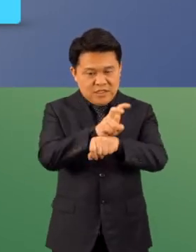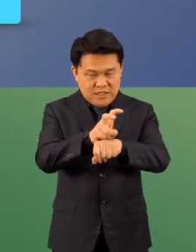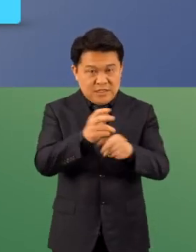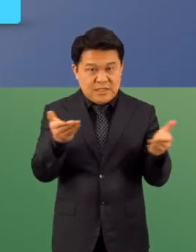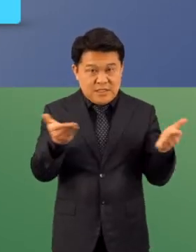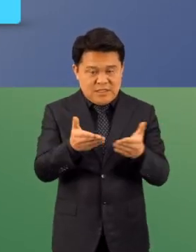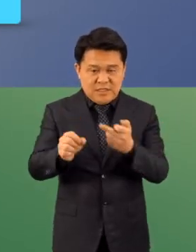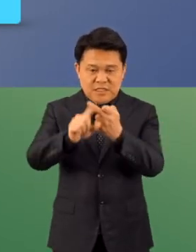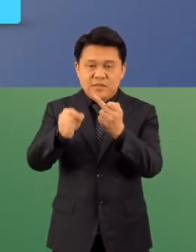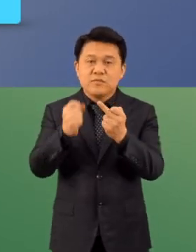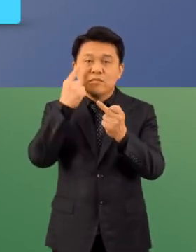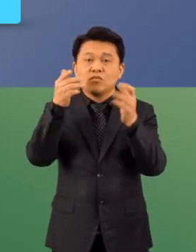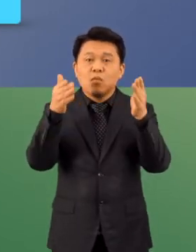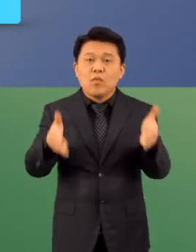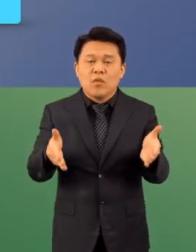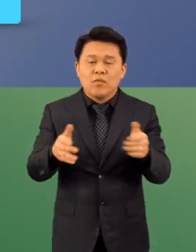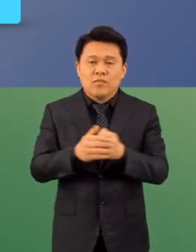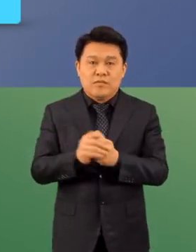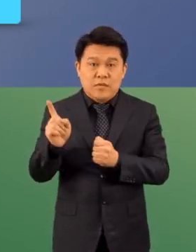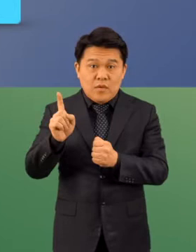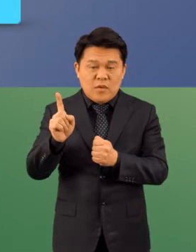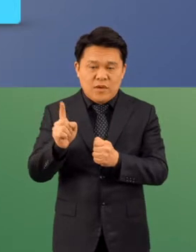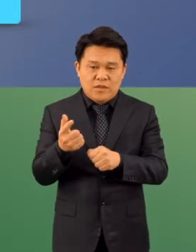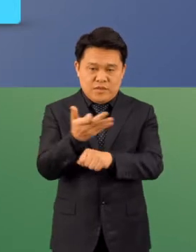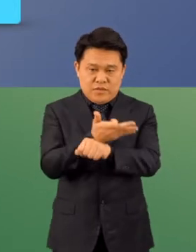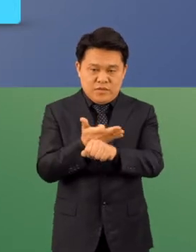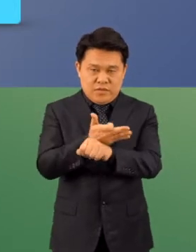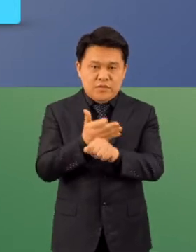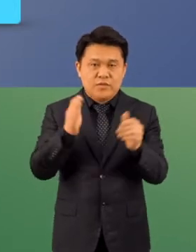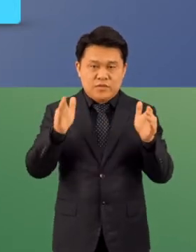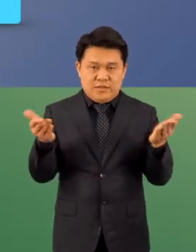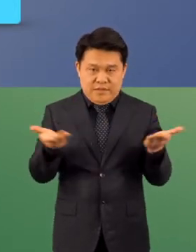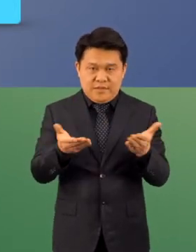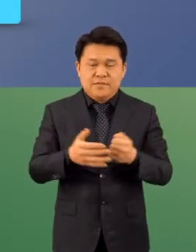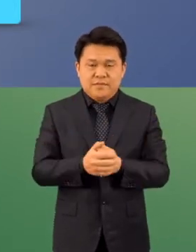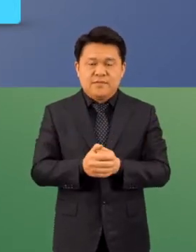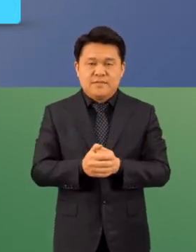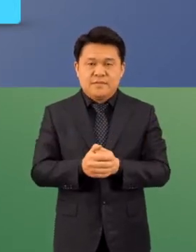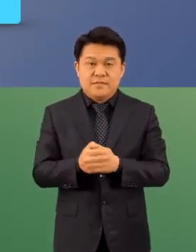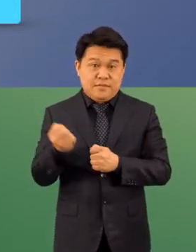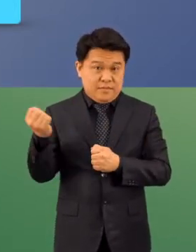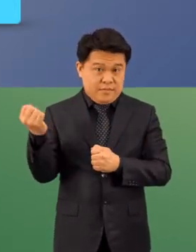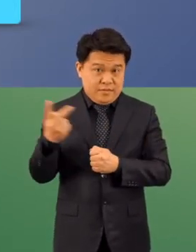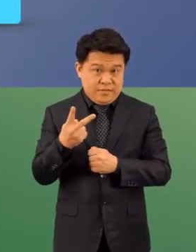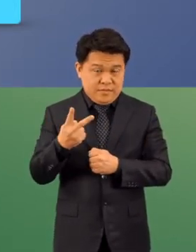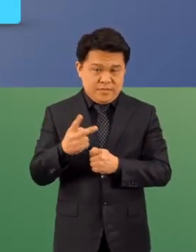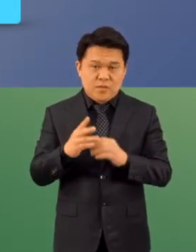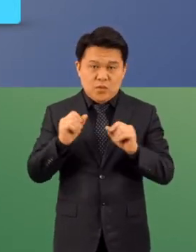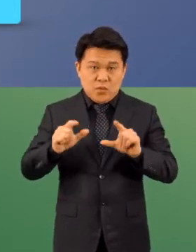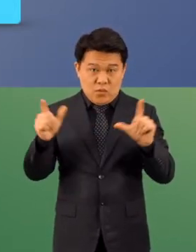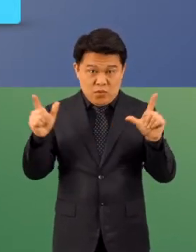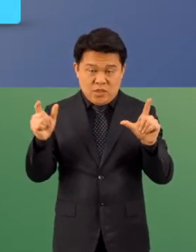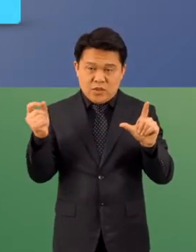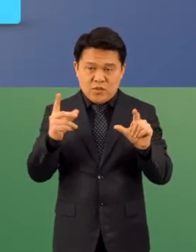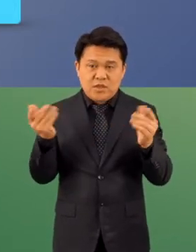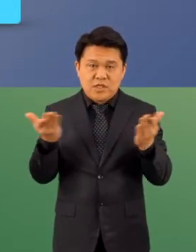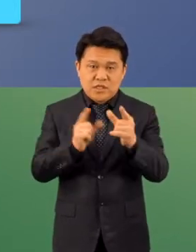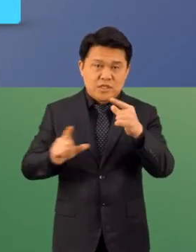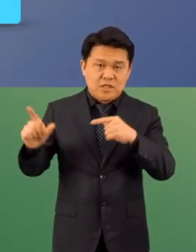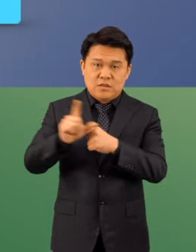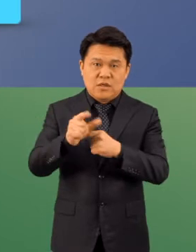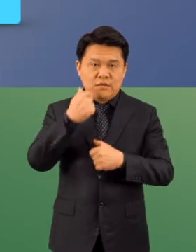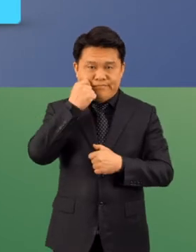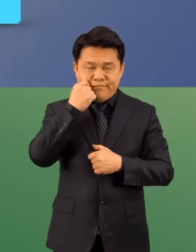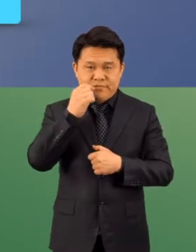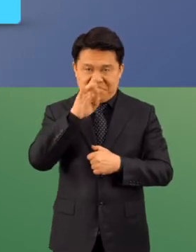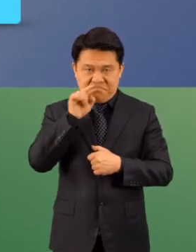하고 12월에는 일주일에 총 19시간을 근무합니다. 또한 주말 근무와 추가 근무는 할